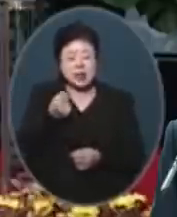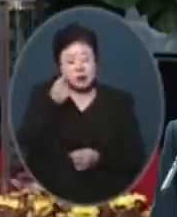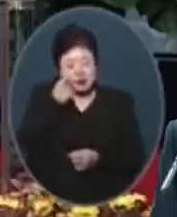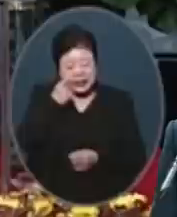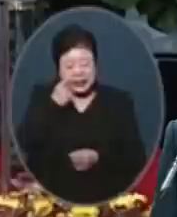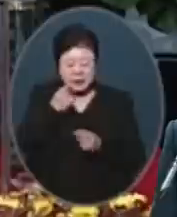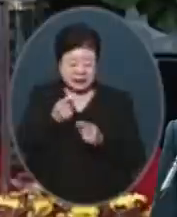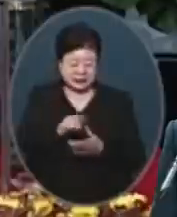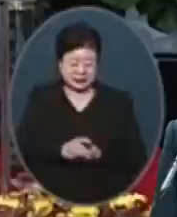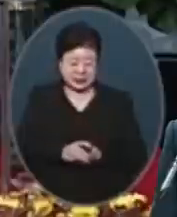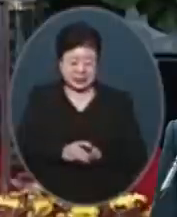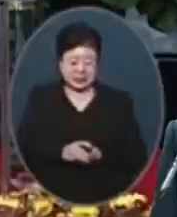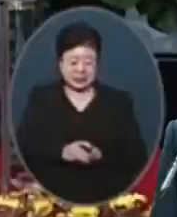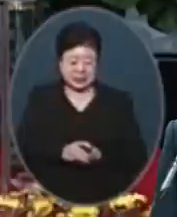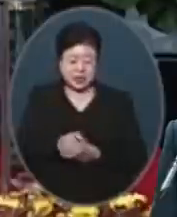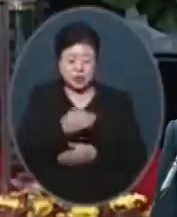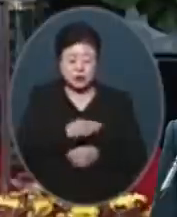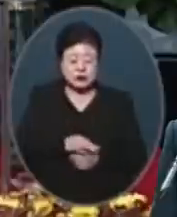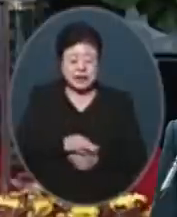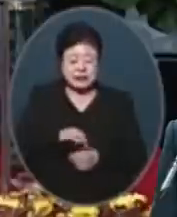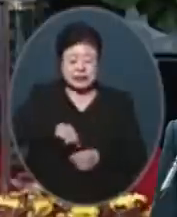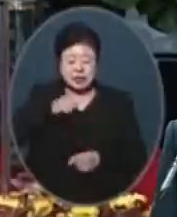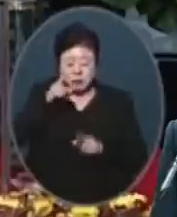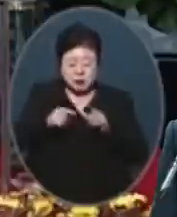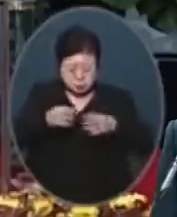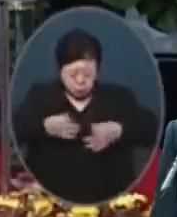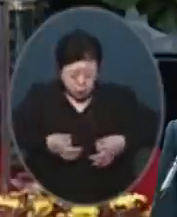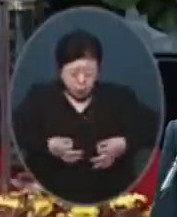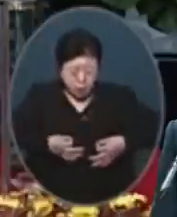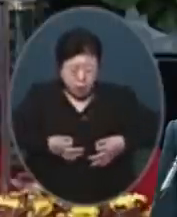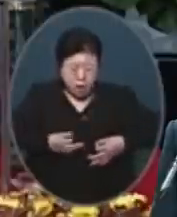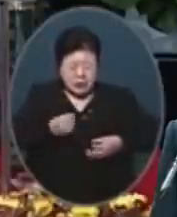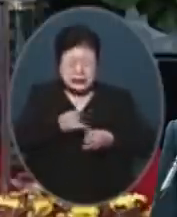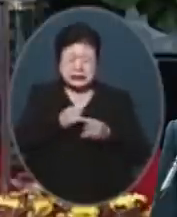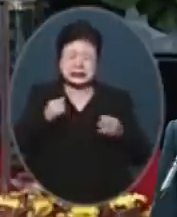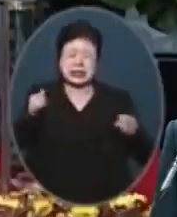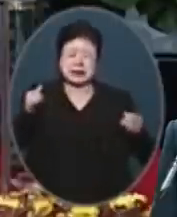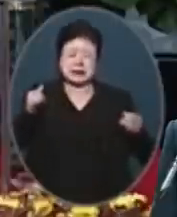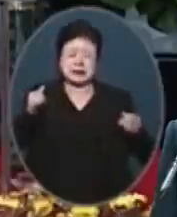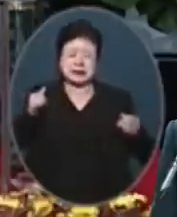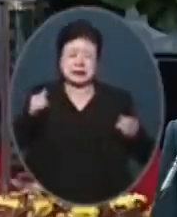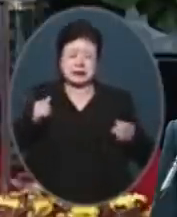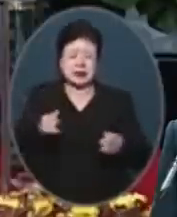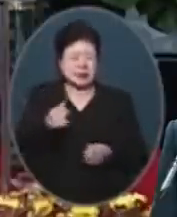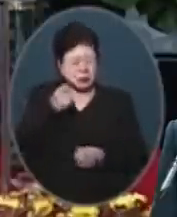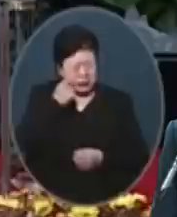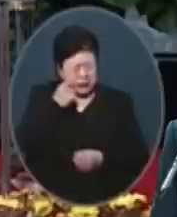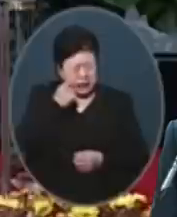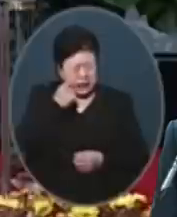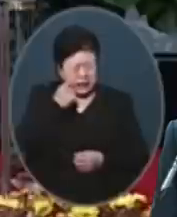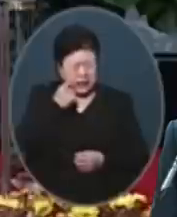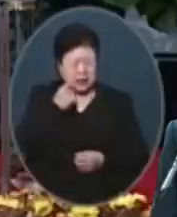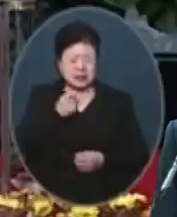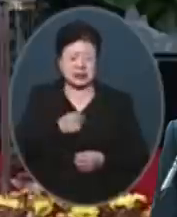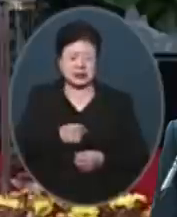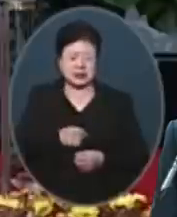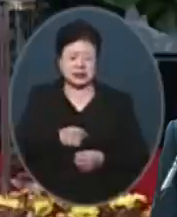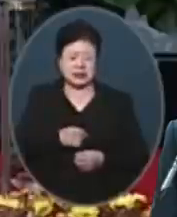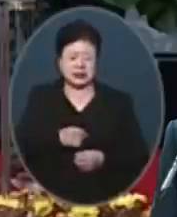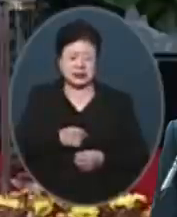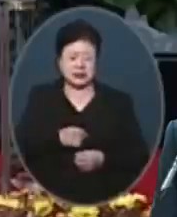못한다고 그랬습니다. 육체적인 자화상을 살아볼 때 나 같은 사람이 약물의 목자나 되지 무슨